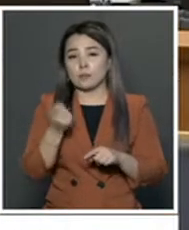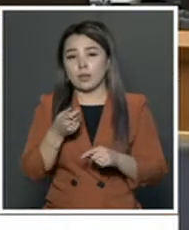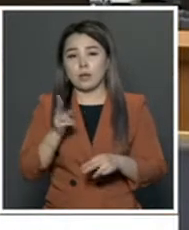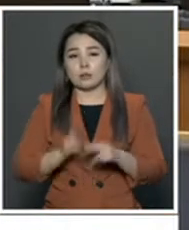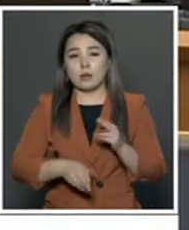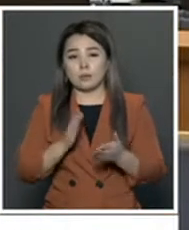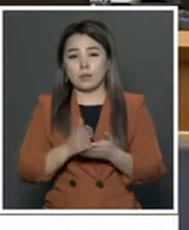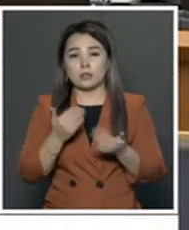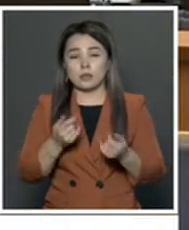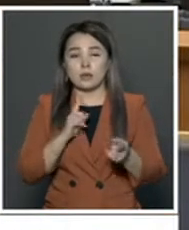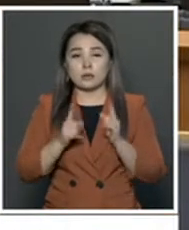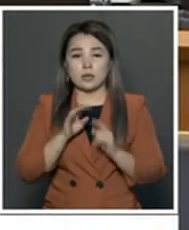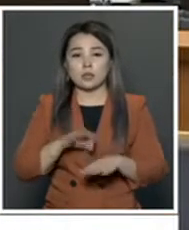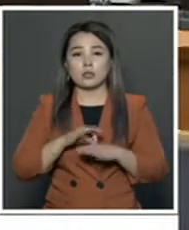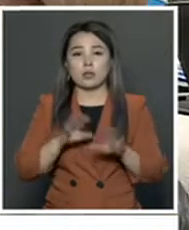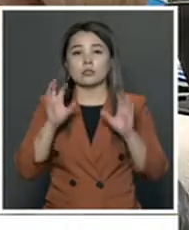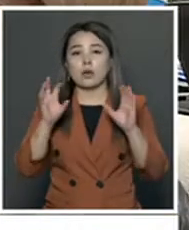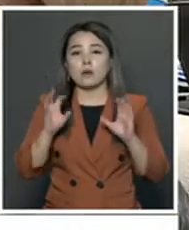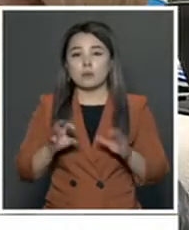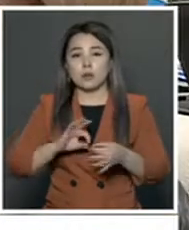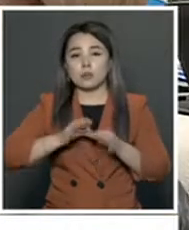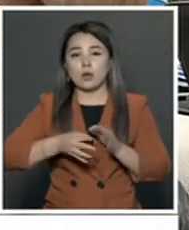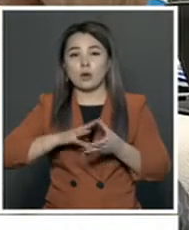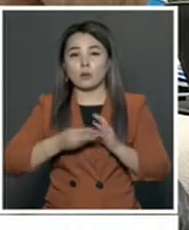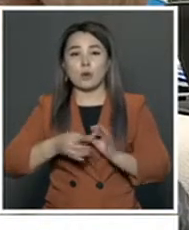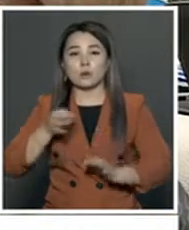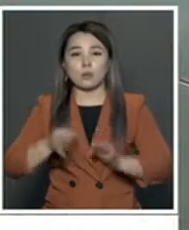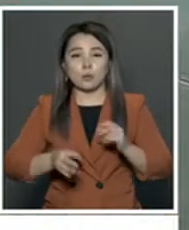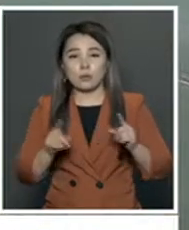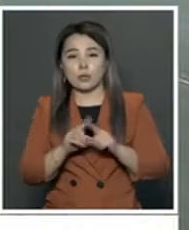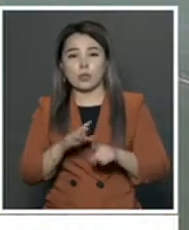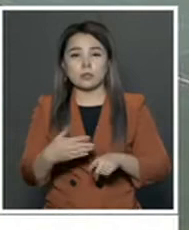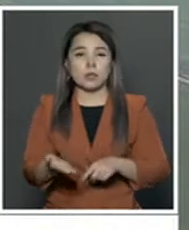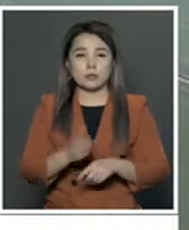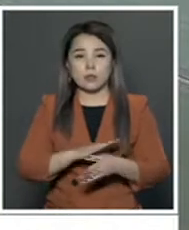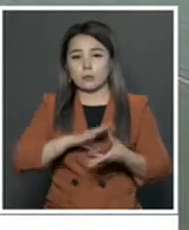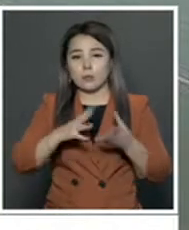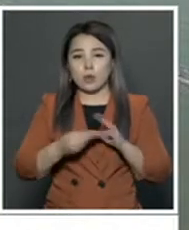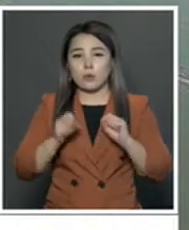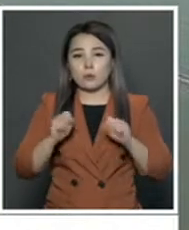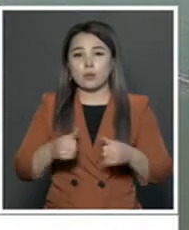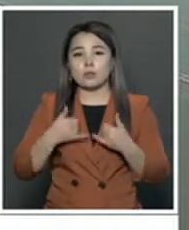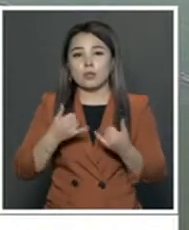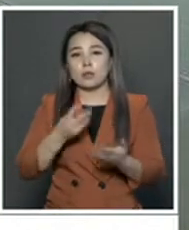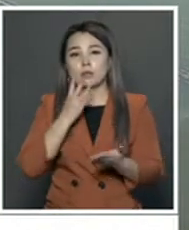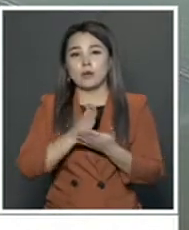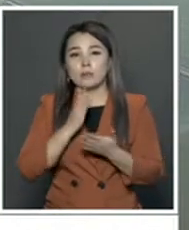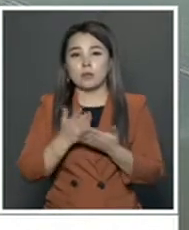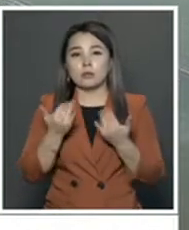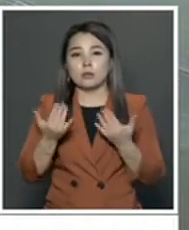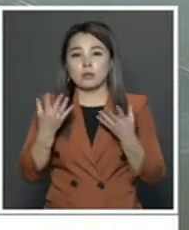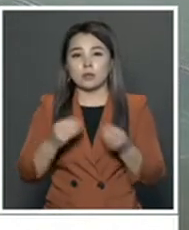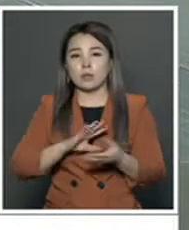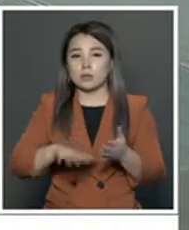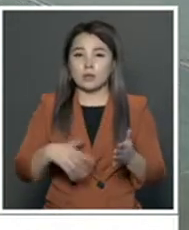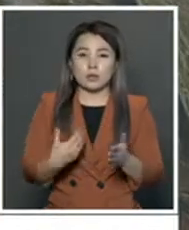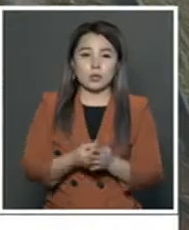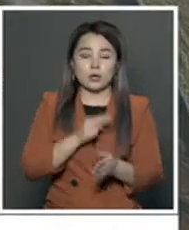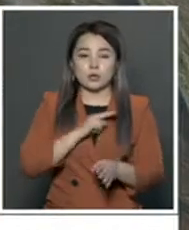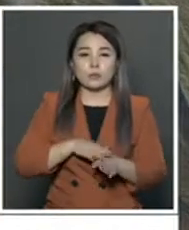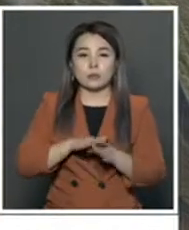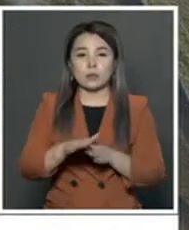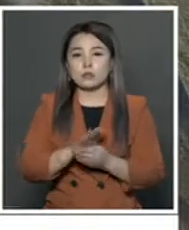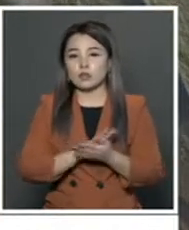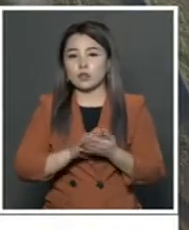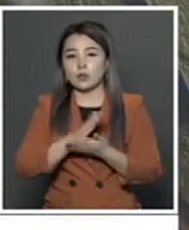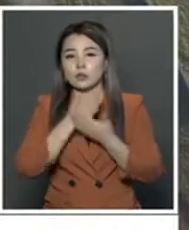Осы аралықта аталған заң нормаларын егжей-тегжейлі қарап бір жақты етуге мүмкіндік болған еді. Бірақ бүгінге дейін тындырымды іс жоқ.